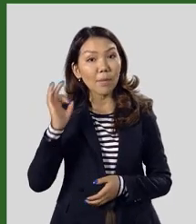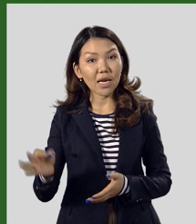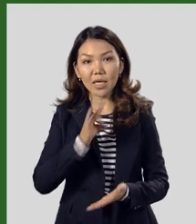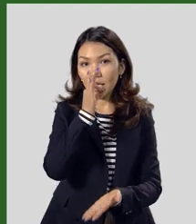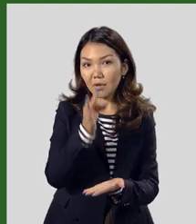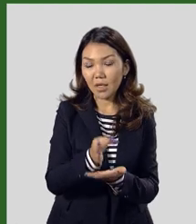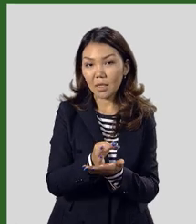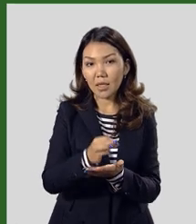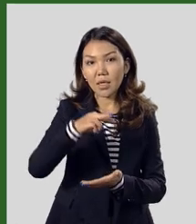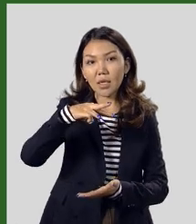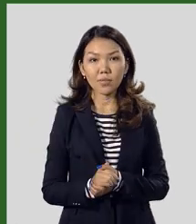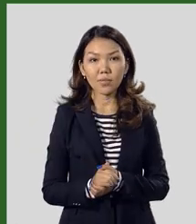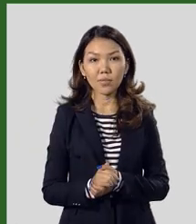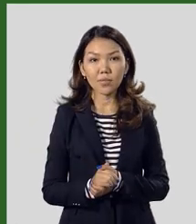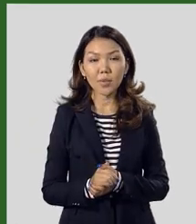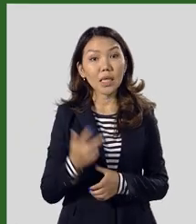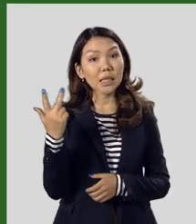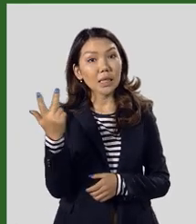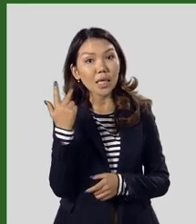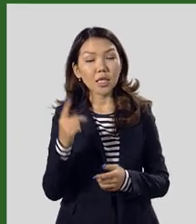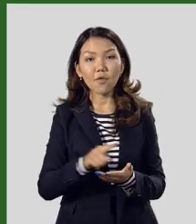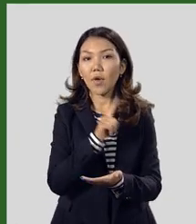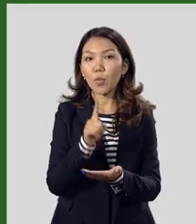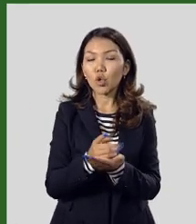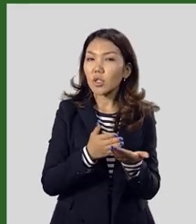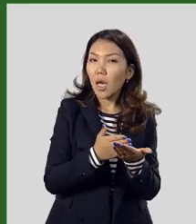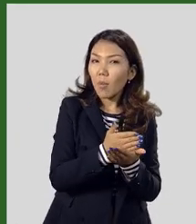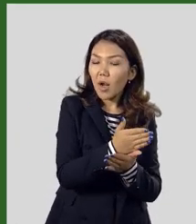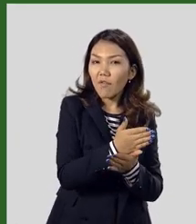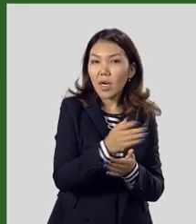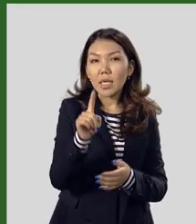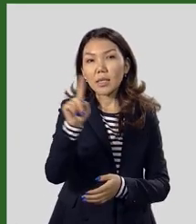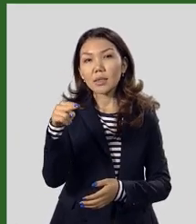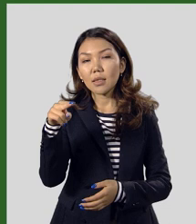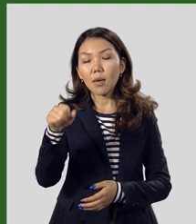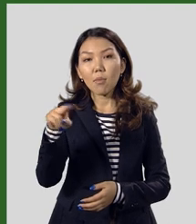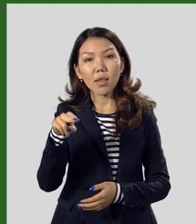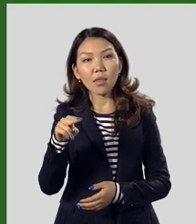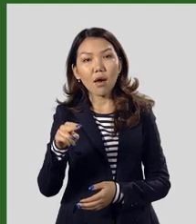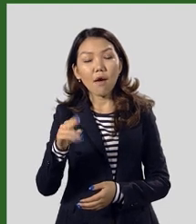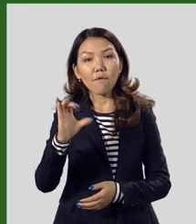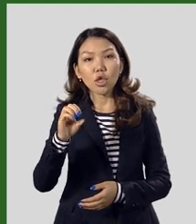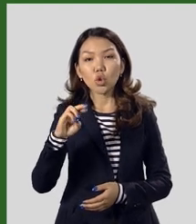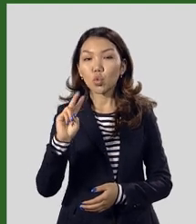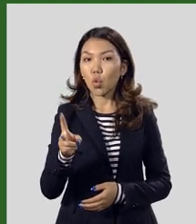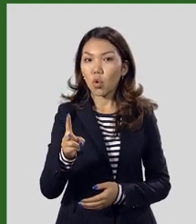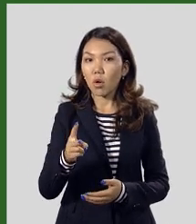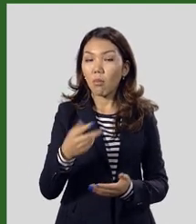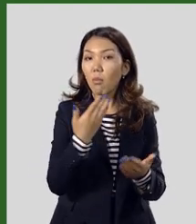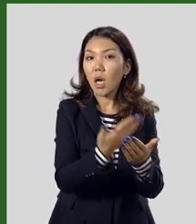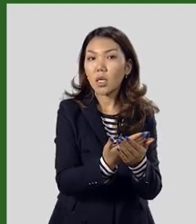Правильный ответ – меридиан. Третий вопрос. Направления запад-восток показывают